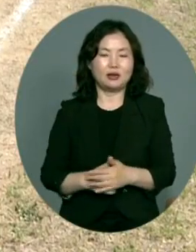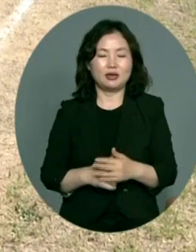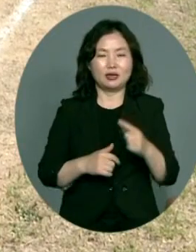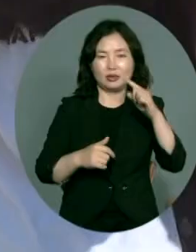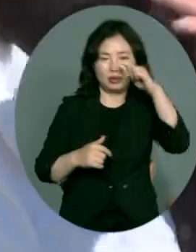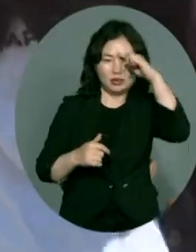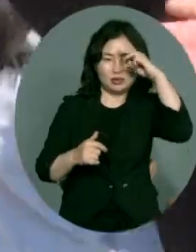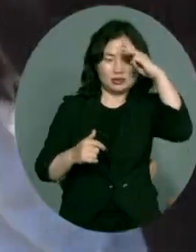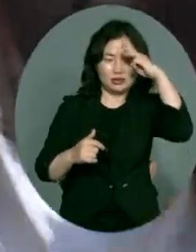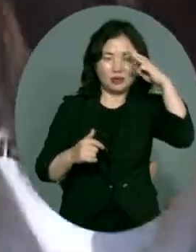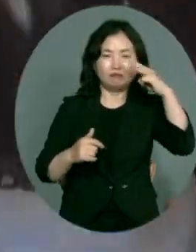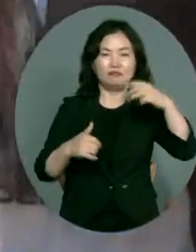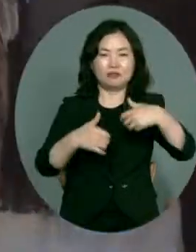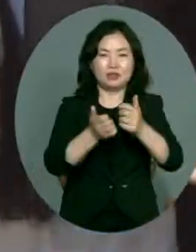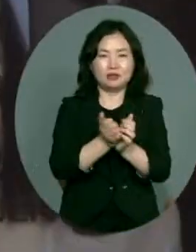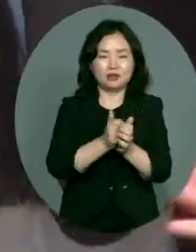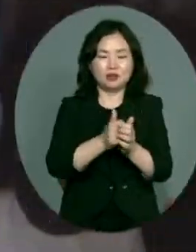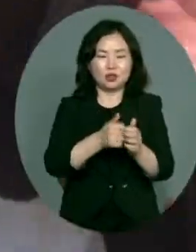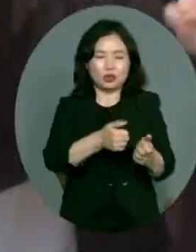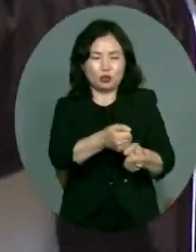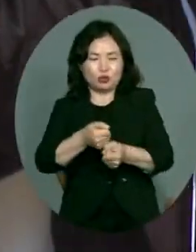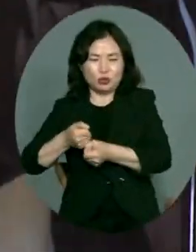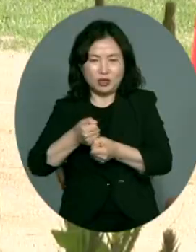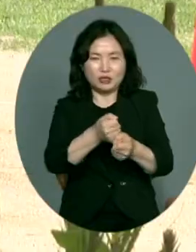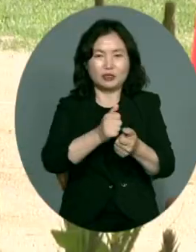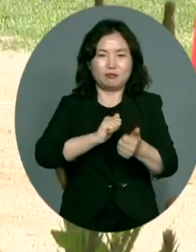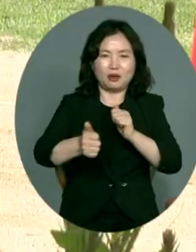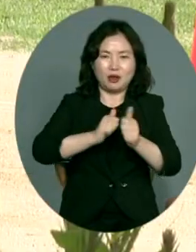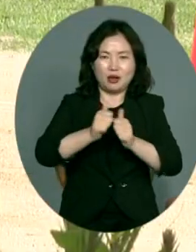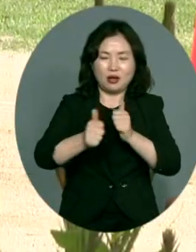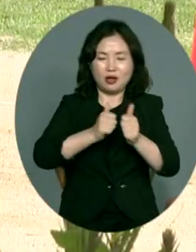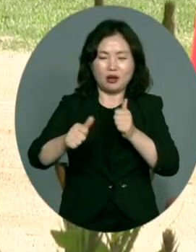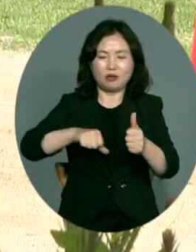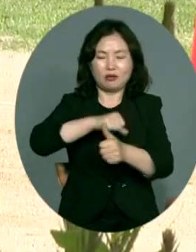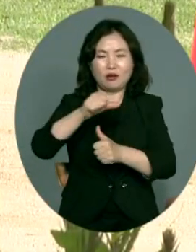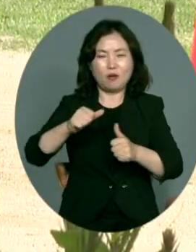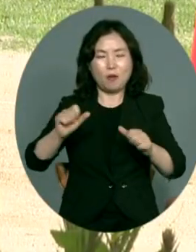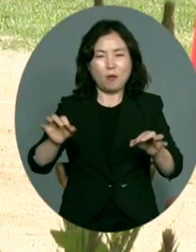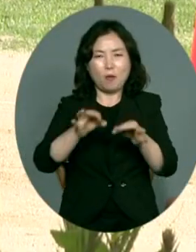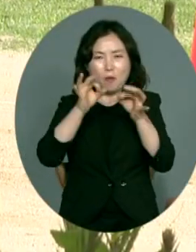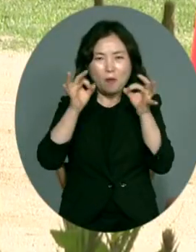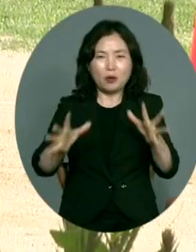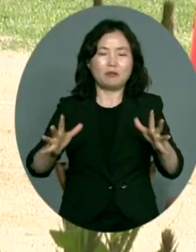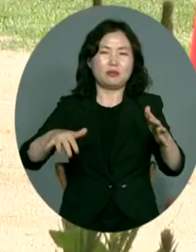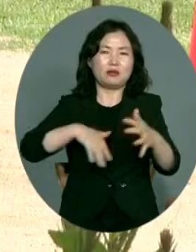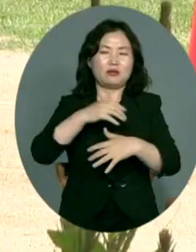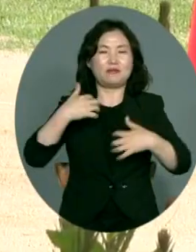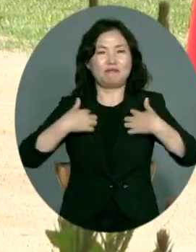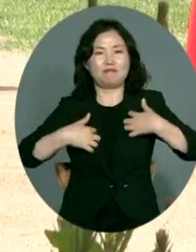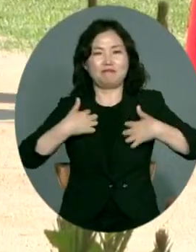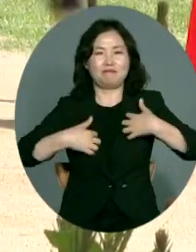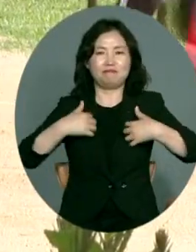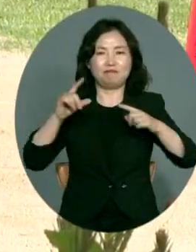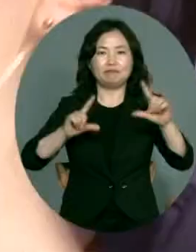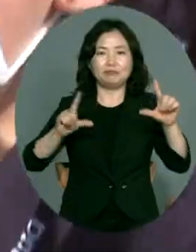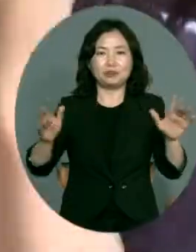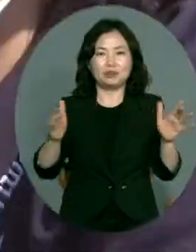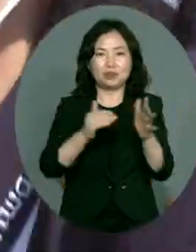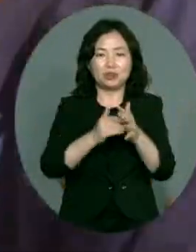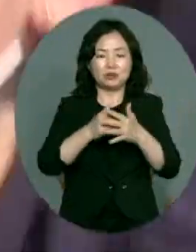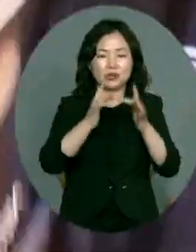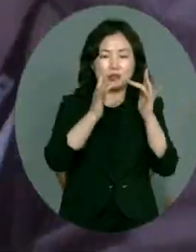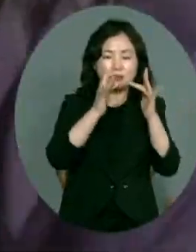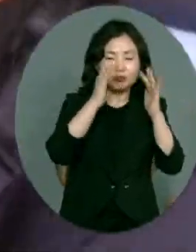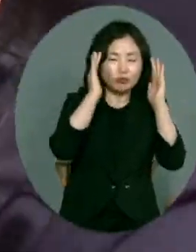3 한명이 함수 및 순 다리와 개 주 등을 하면서 운동장은 학생들의 열기로 살아 오릅니다 그동안 먼 쪽